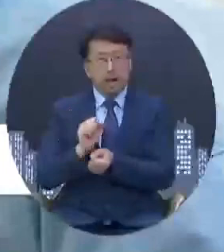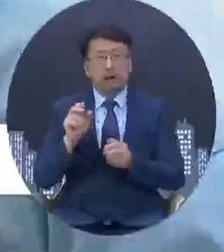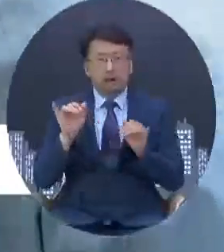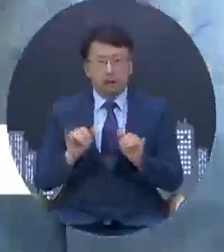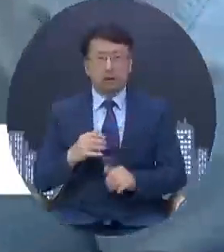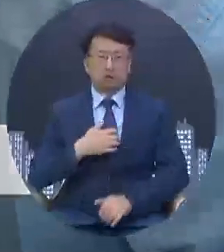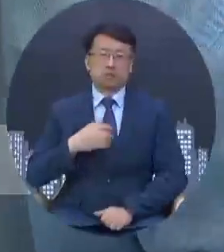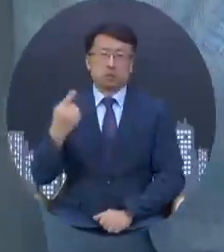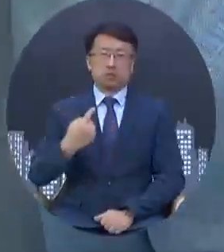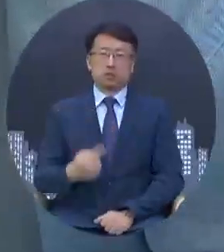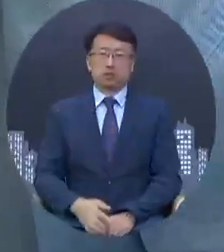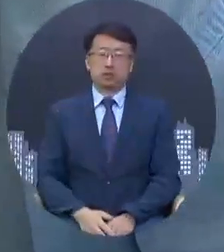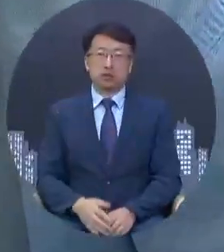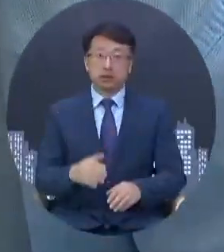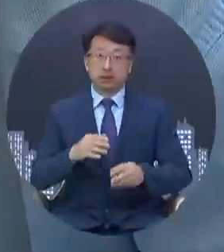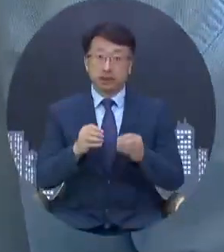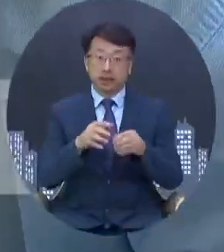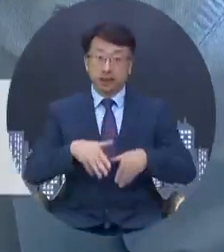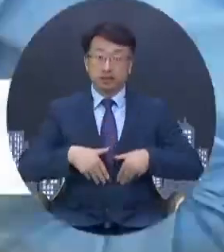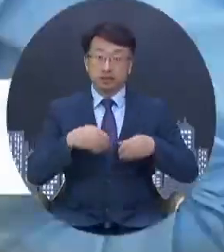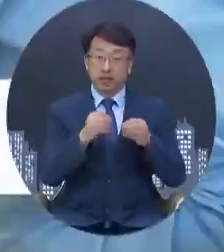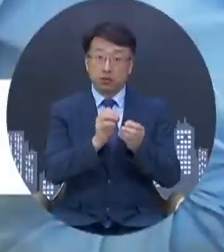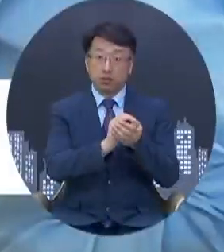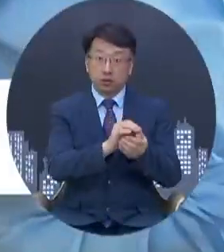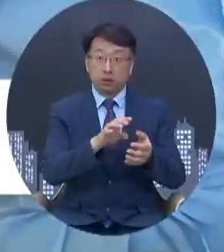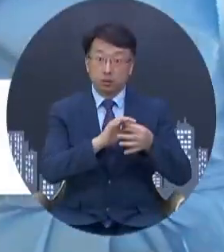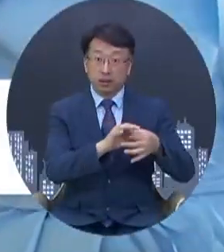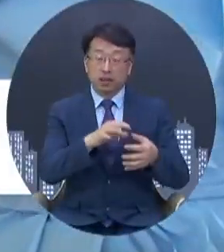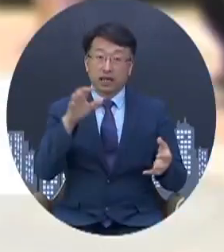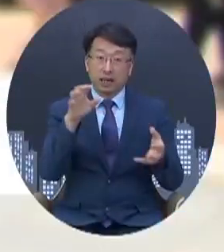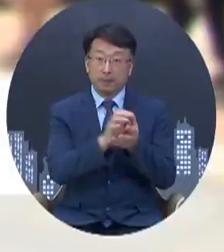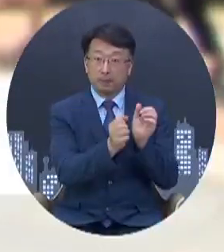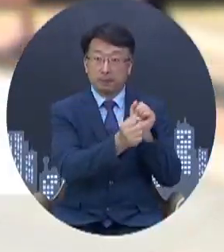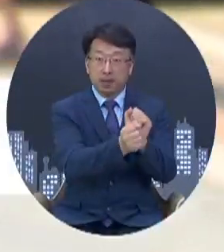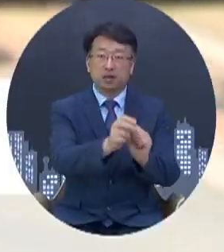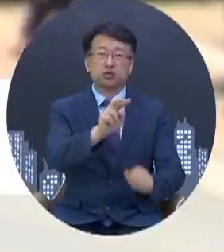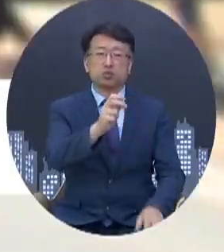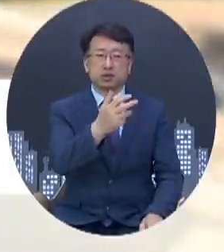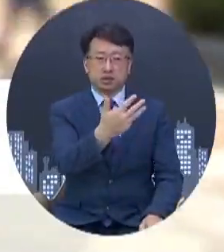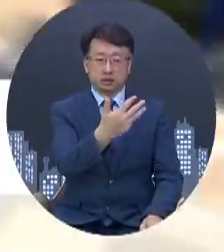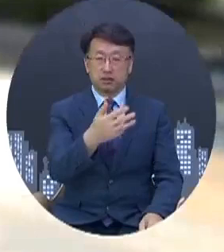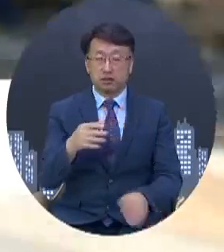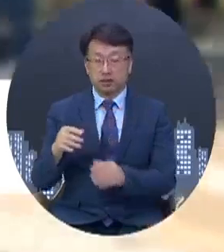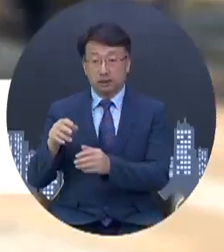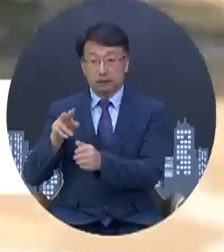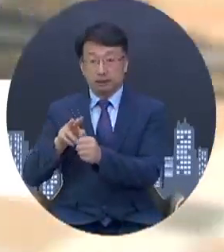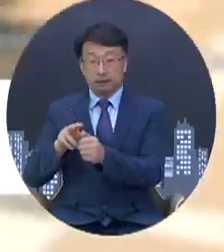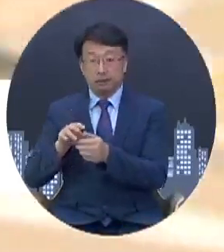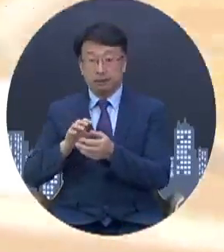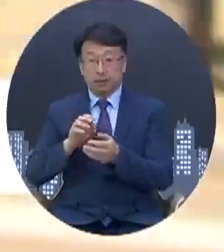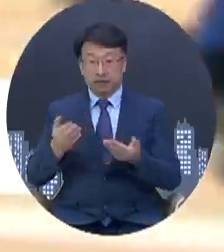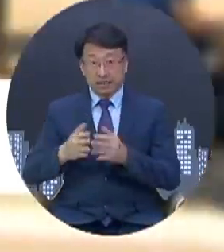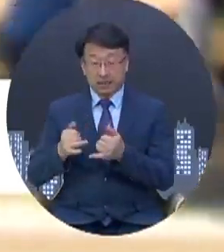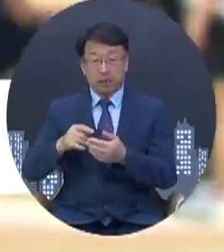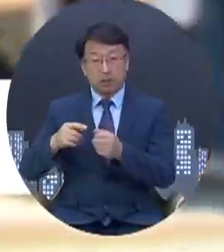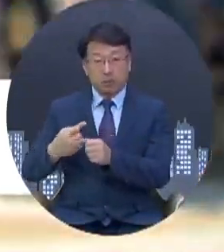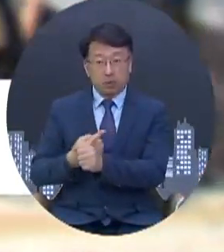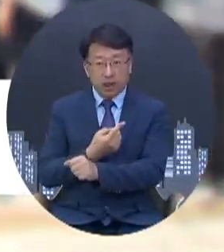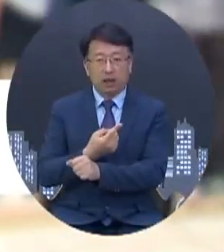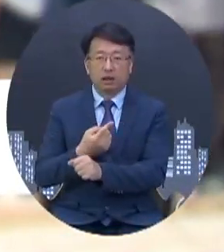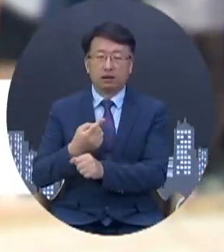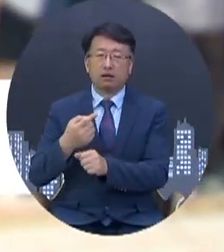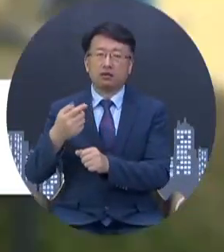돼서. 남창원 농협 마트 관련 누적 인원은 28명. 마트 직원이 아닌 이용자가 처음으로